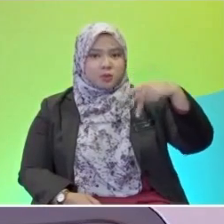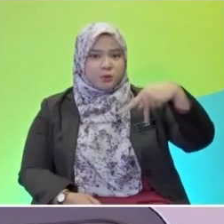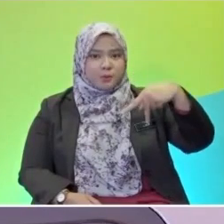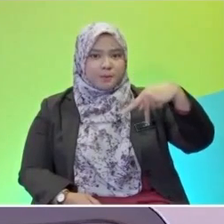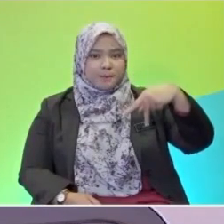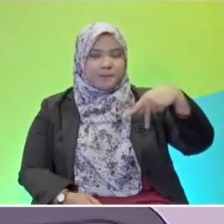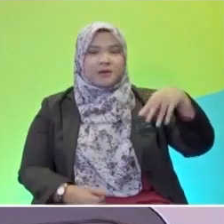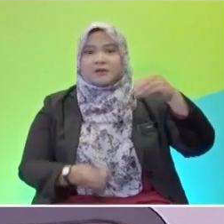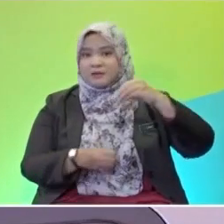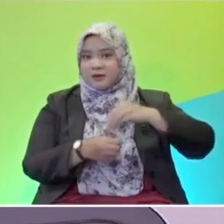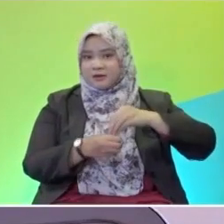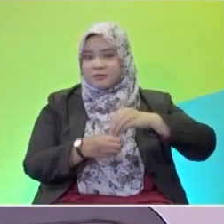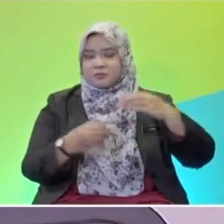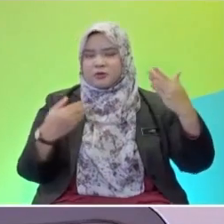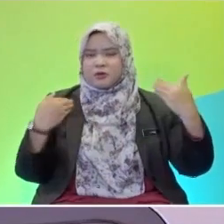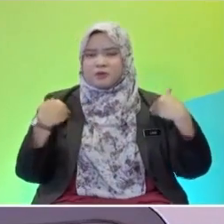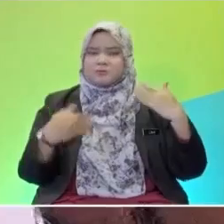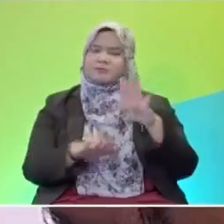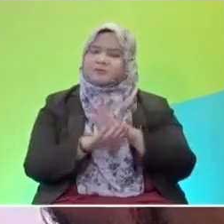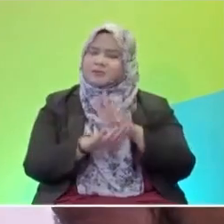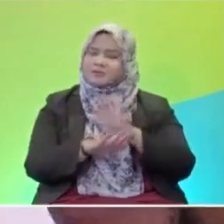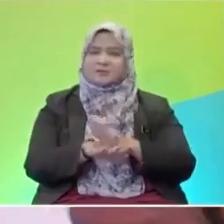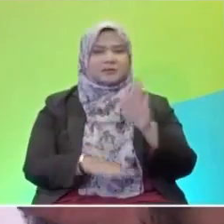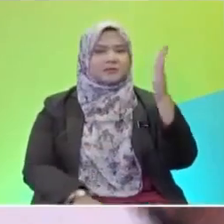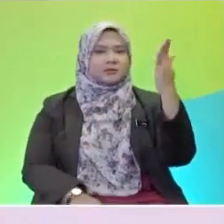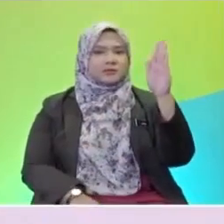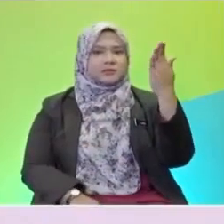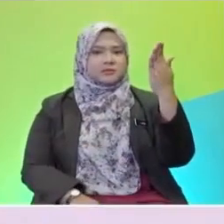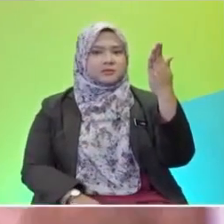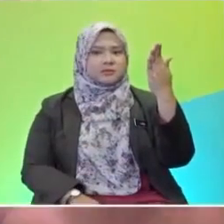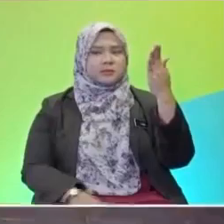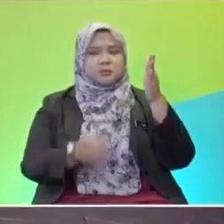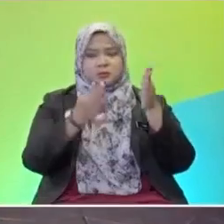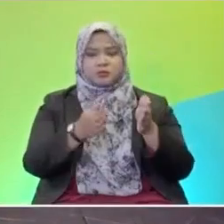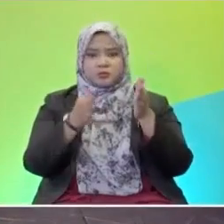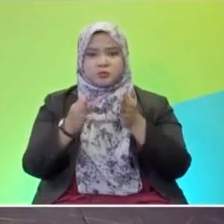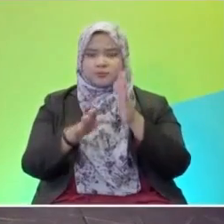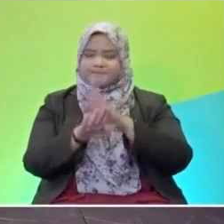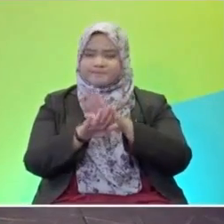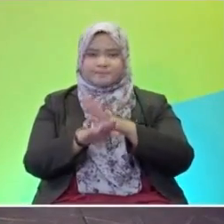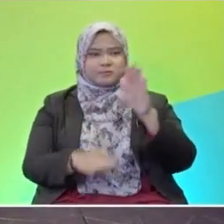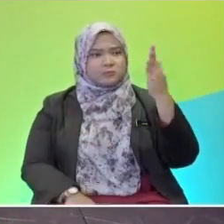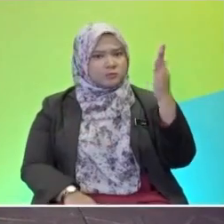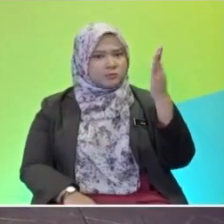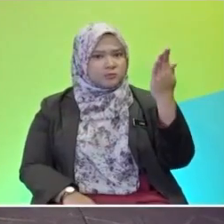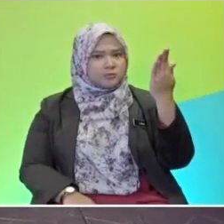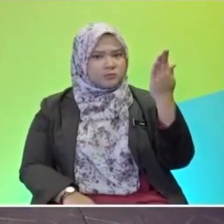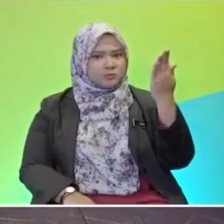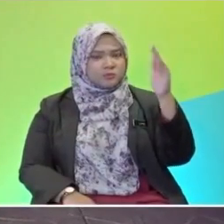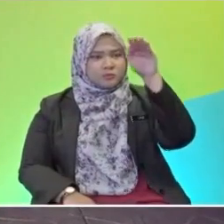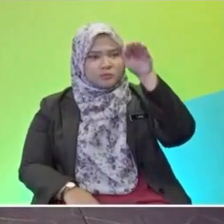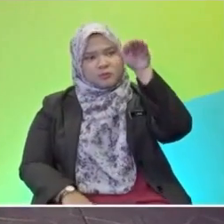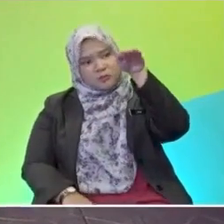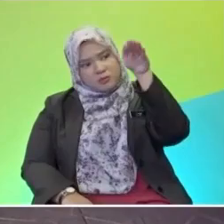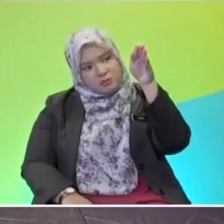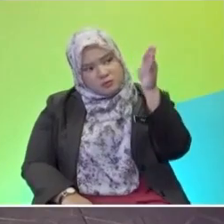sebenarnya di dalam teleskop ini tak dapat Saya tunjukkan pada ini Oke tidak ada juga prinsip pantulan cahaya yang terdapat di dalam teledoskop ini